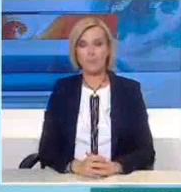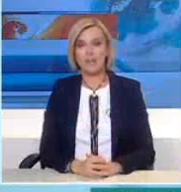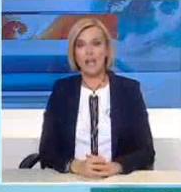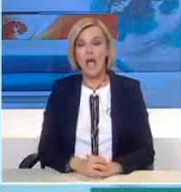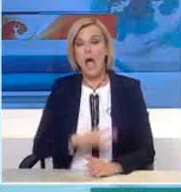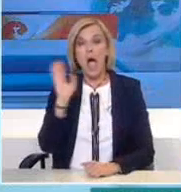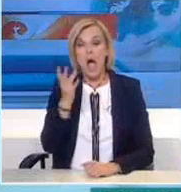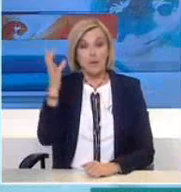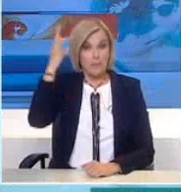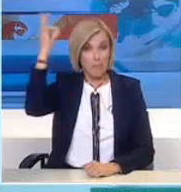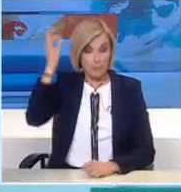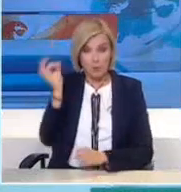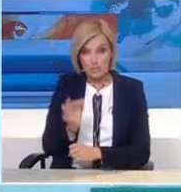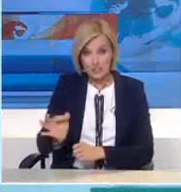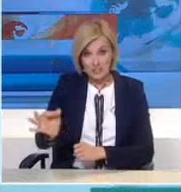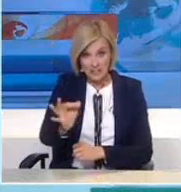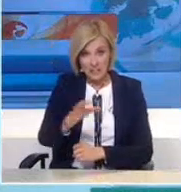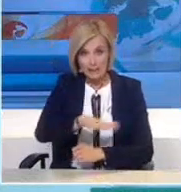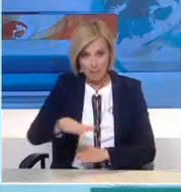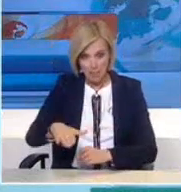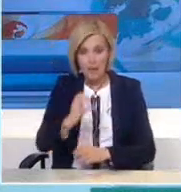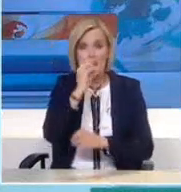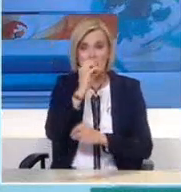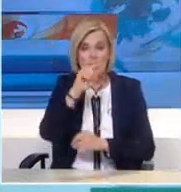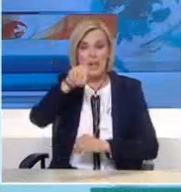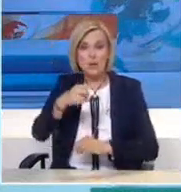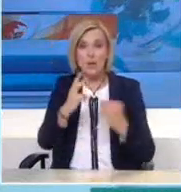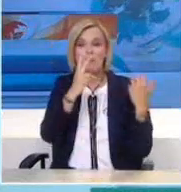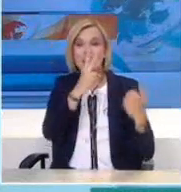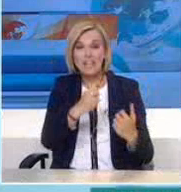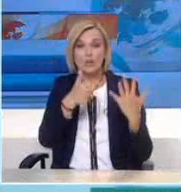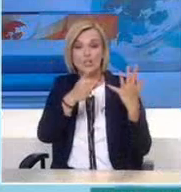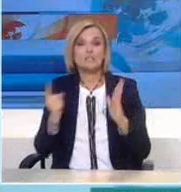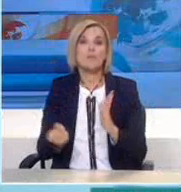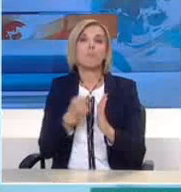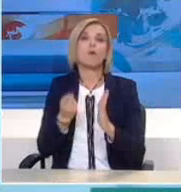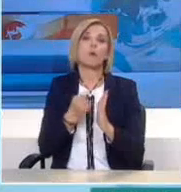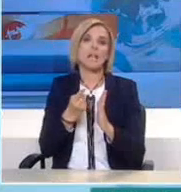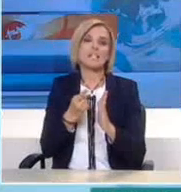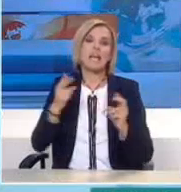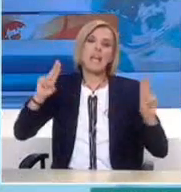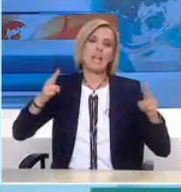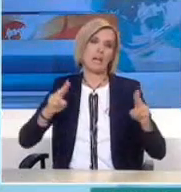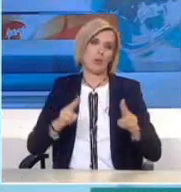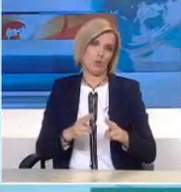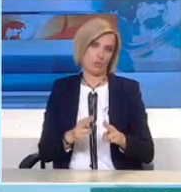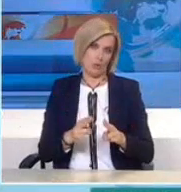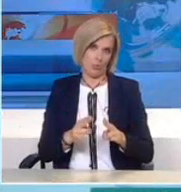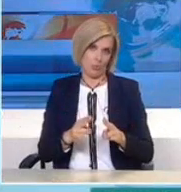παιδιά είναι 0,26 φορές σε σχέση με αυτή που έχουν οι ενήλικες ηλικίες άνω των